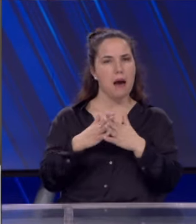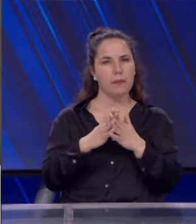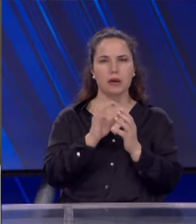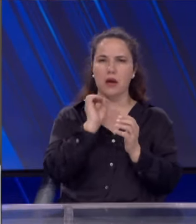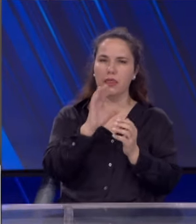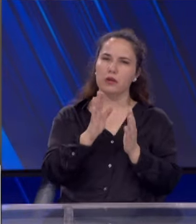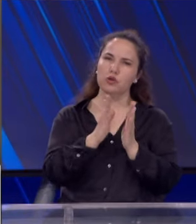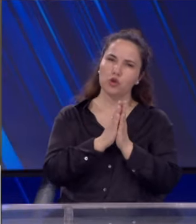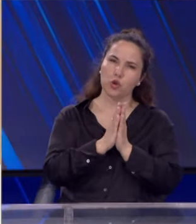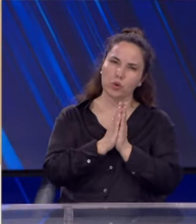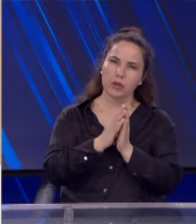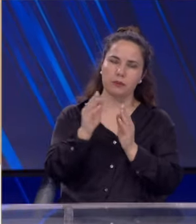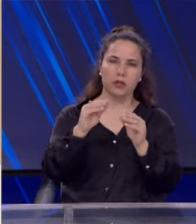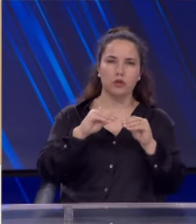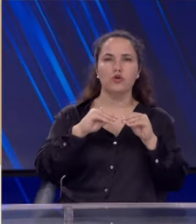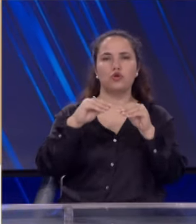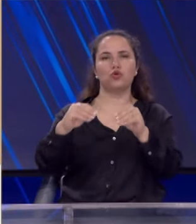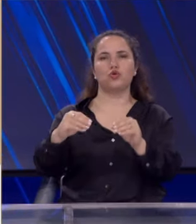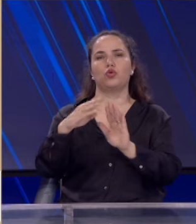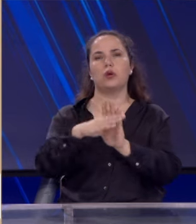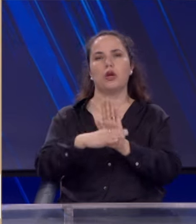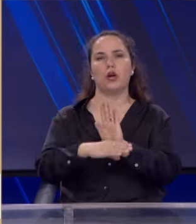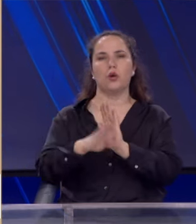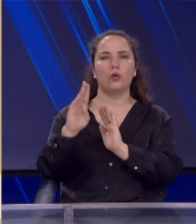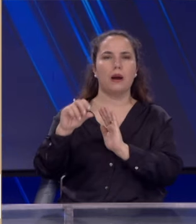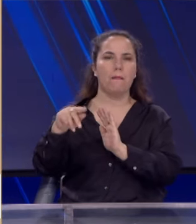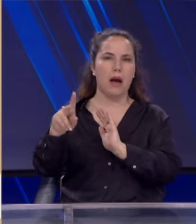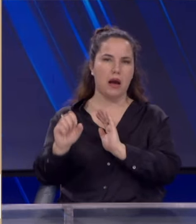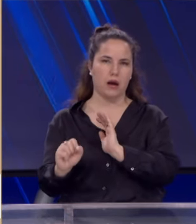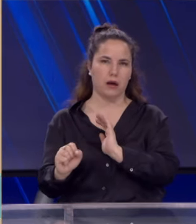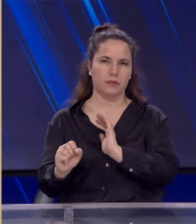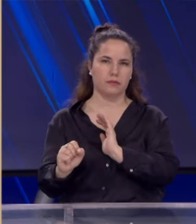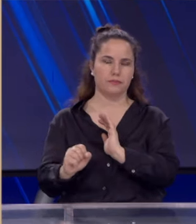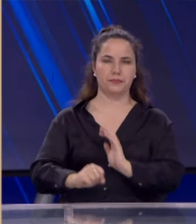shtyjë zbatimin e rregullore së ndryshuar të Bankës Qendrore.